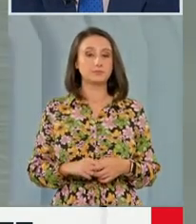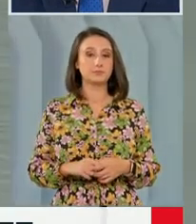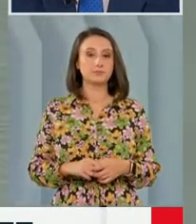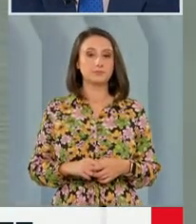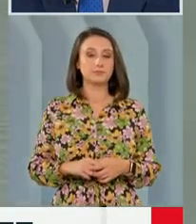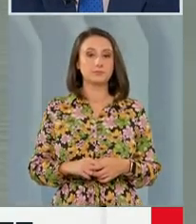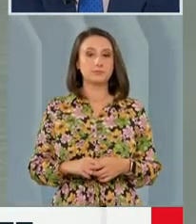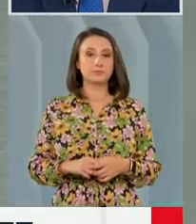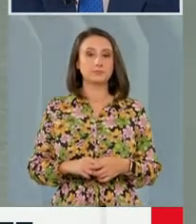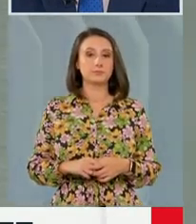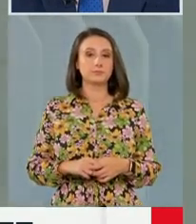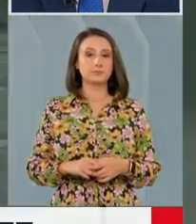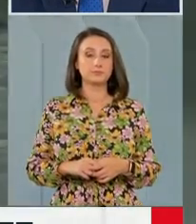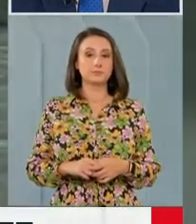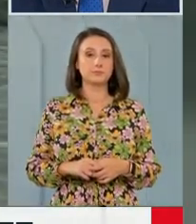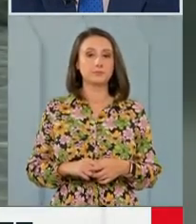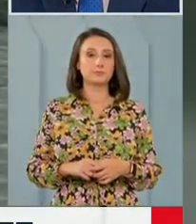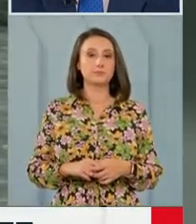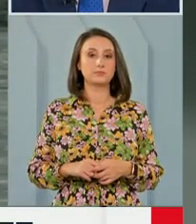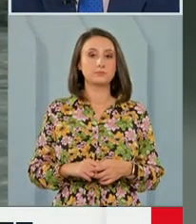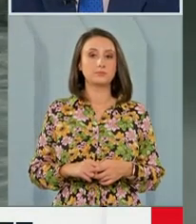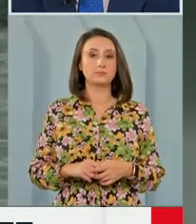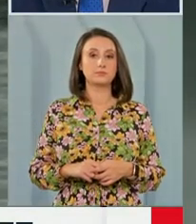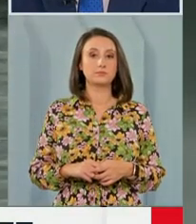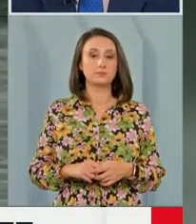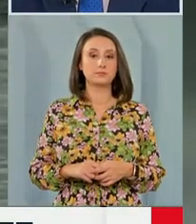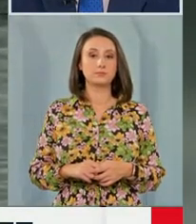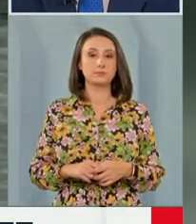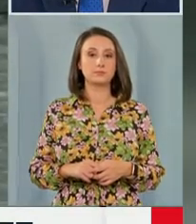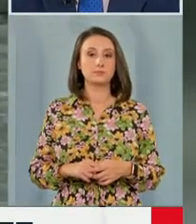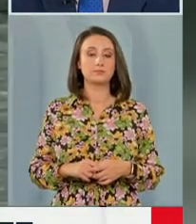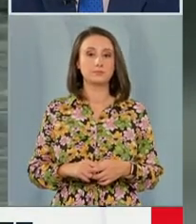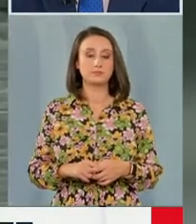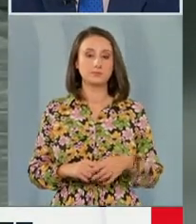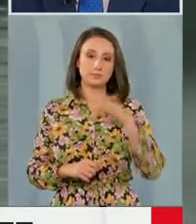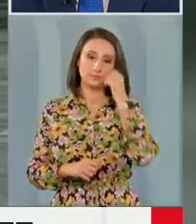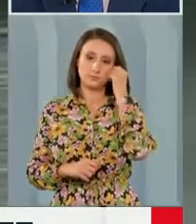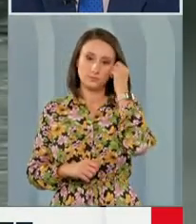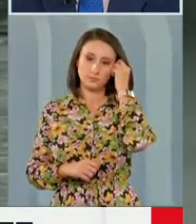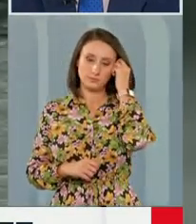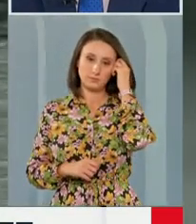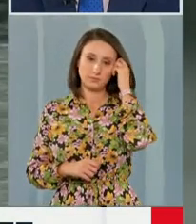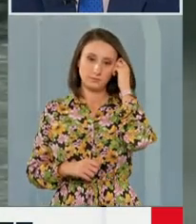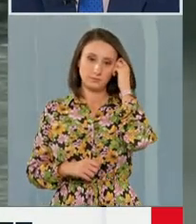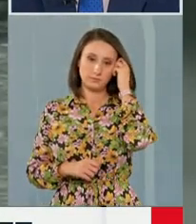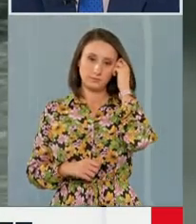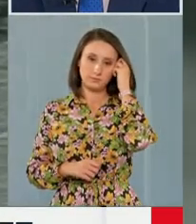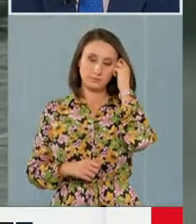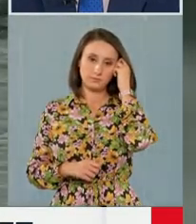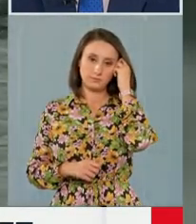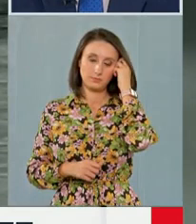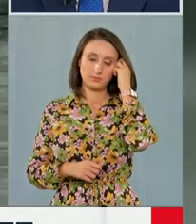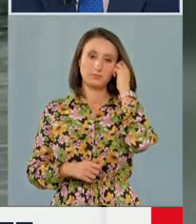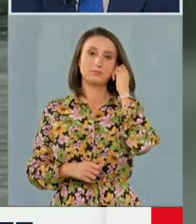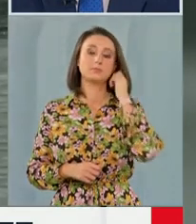au calitatea de a avea informații furnizate și de servicii secrete ale unor state membre ale